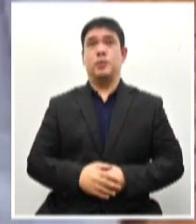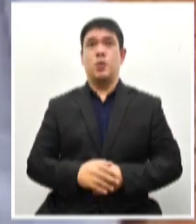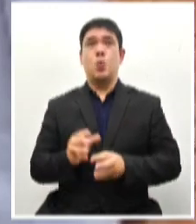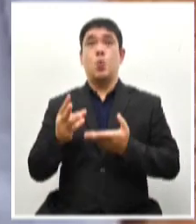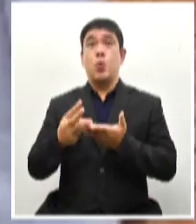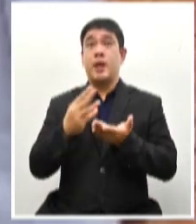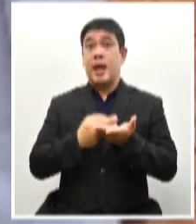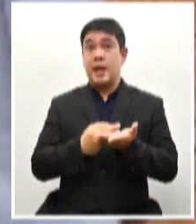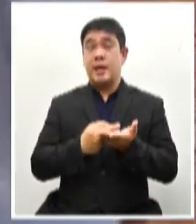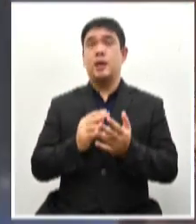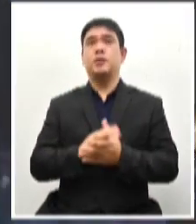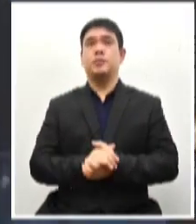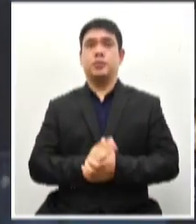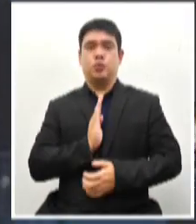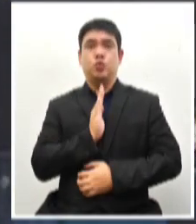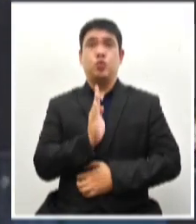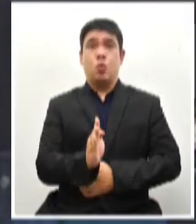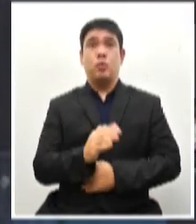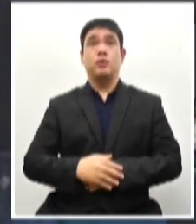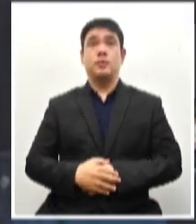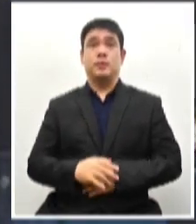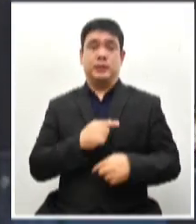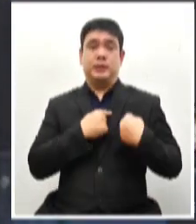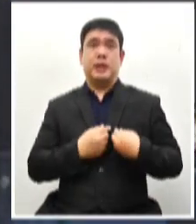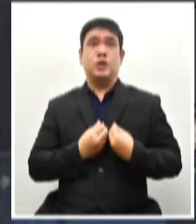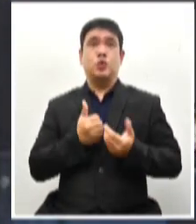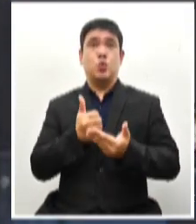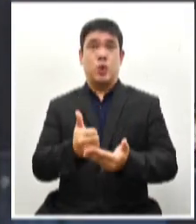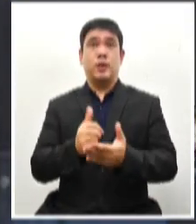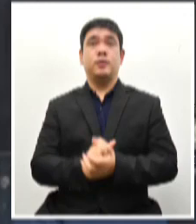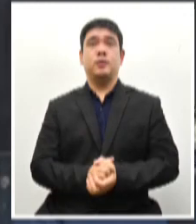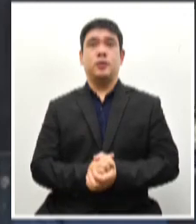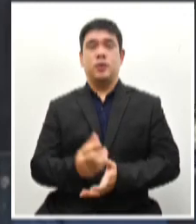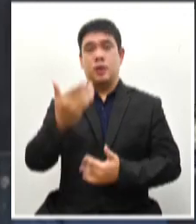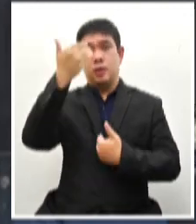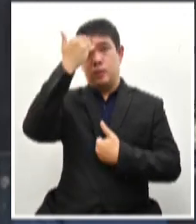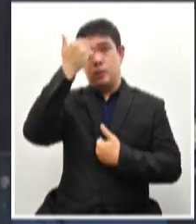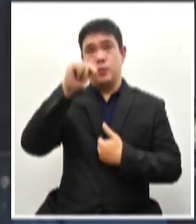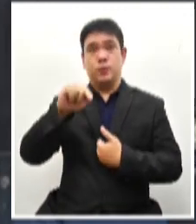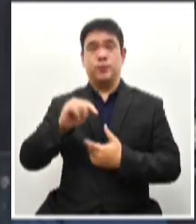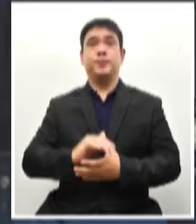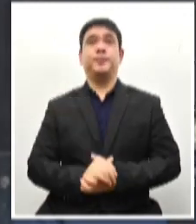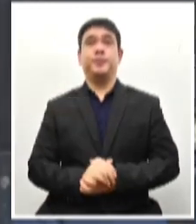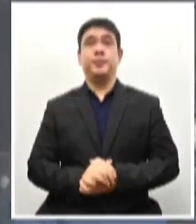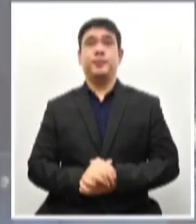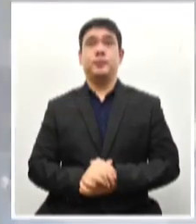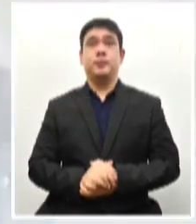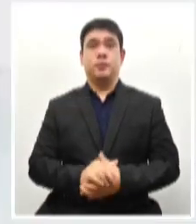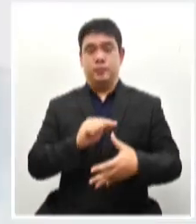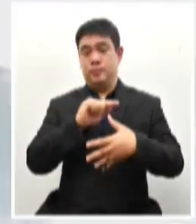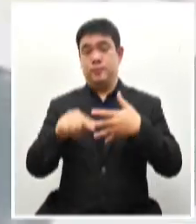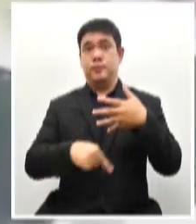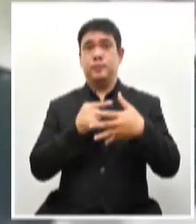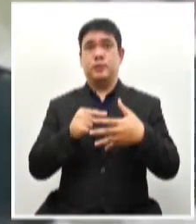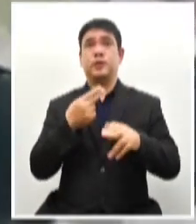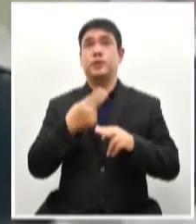ยสุจริตจิตอาสากตัญญูขอรายงานว่านายเลิศสุขเกษ